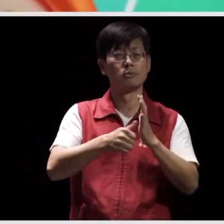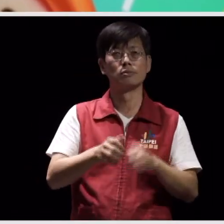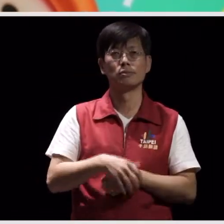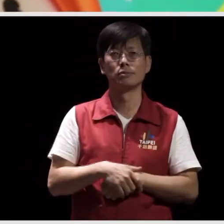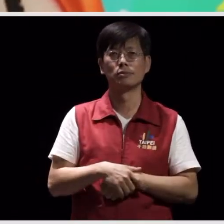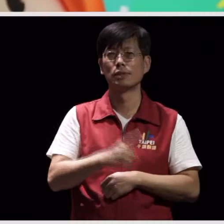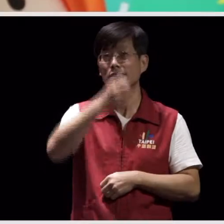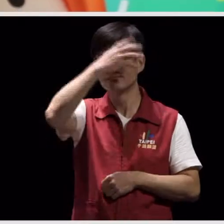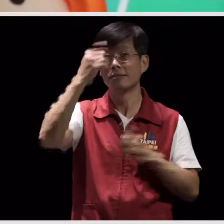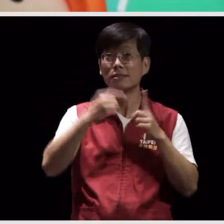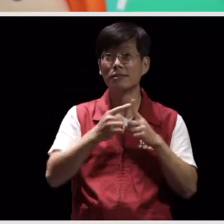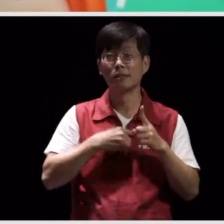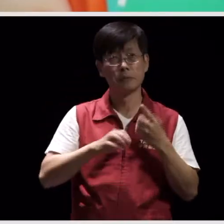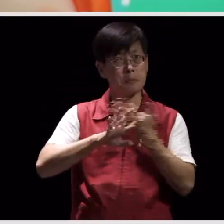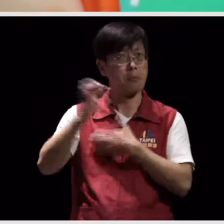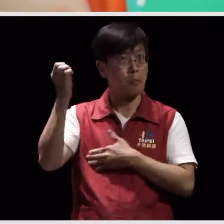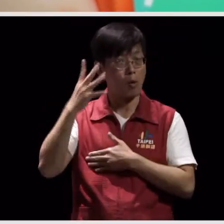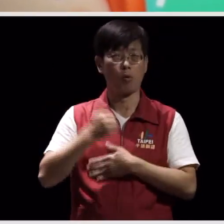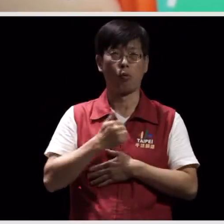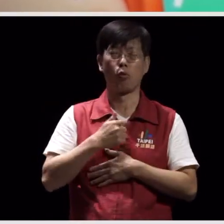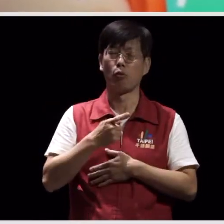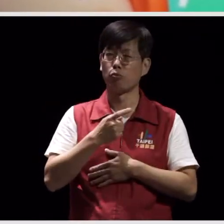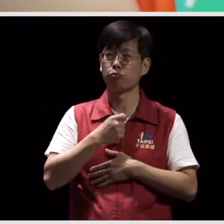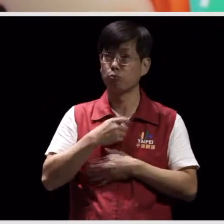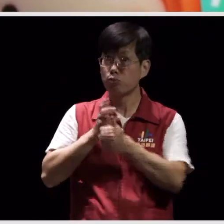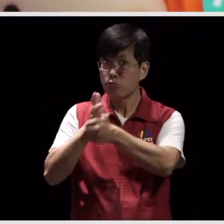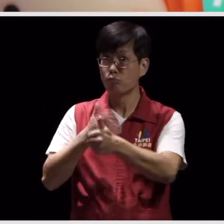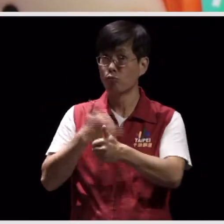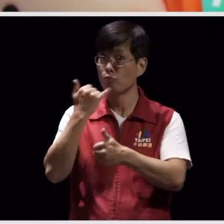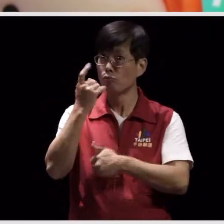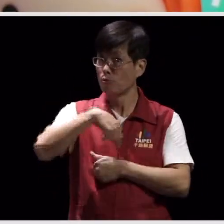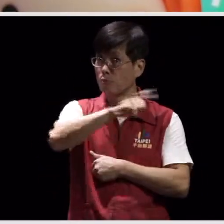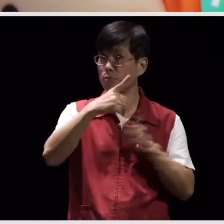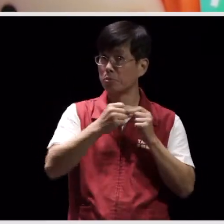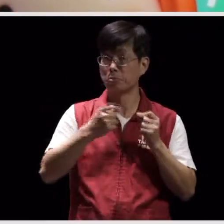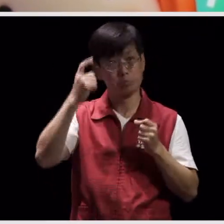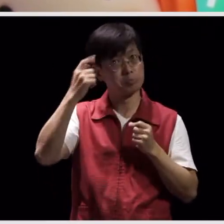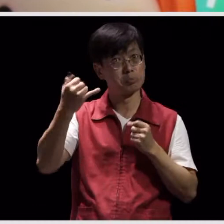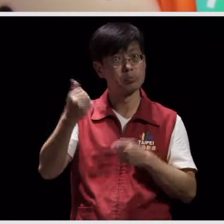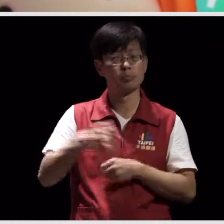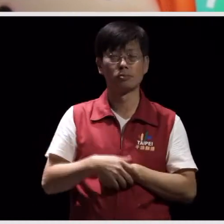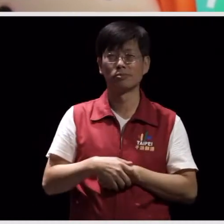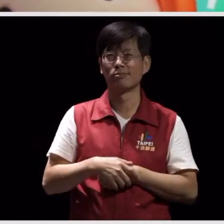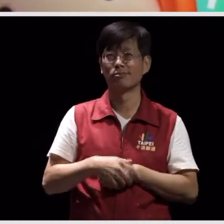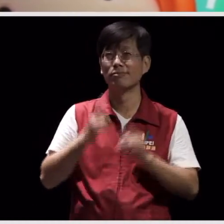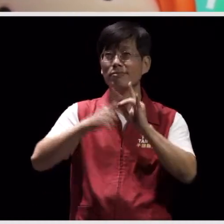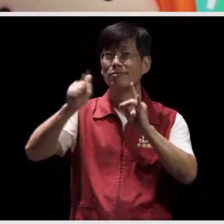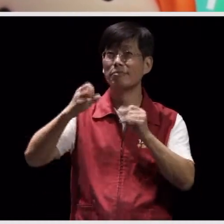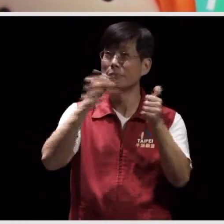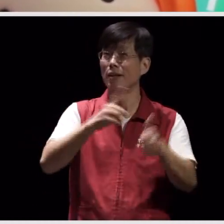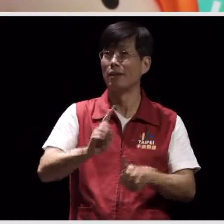是一样，年轻人嘛，人云亦云嘛。然后就问师父说：‘你建不建议我去日本？’这样，师父一听到就回答这么一句